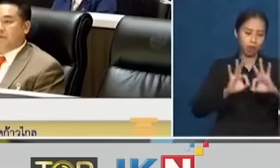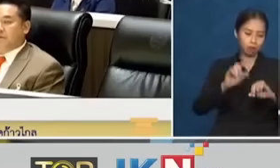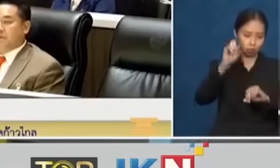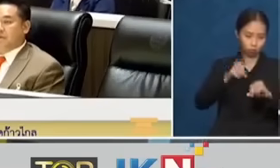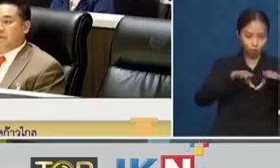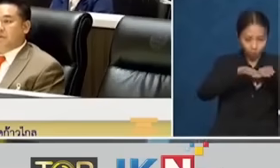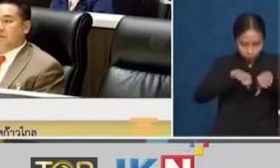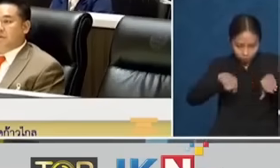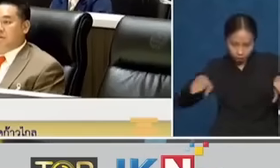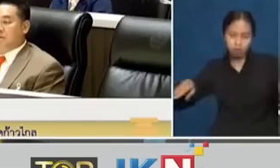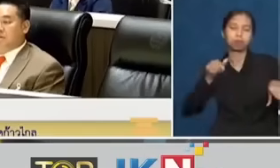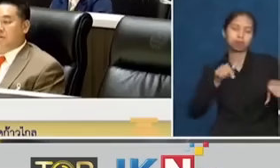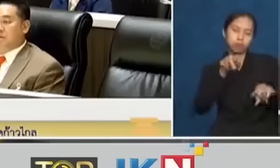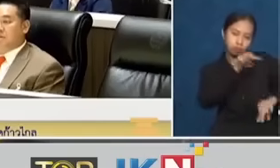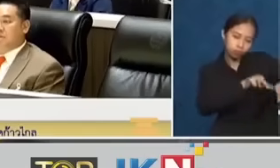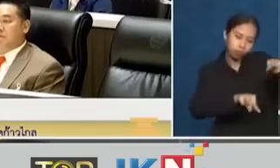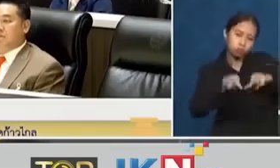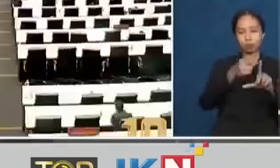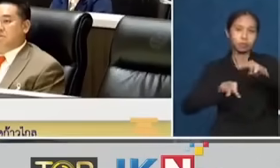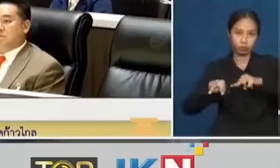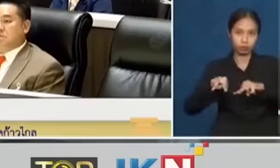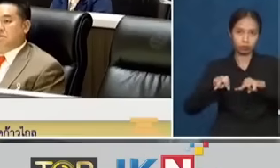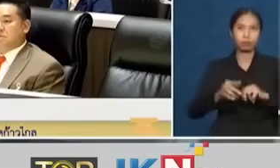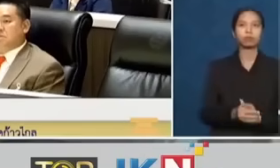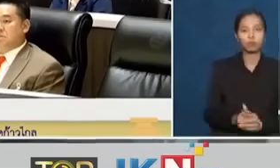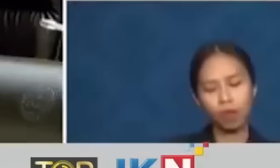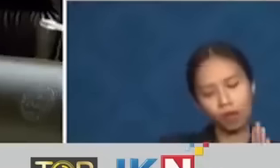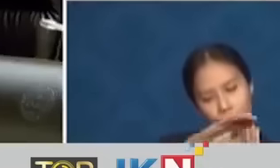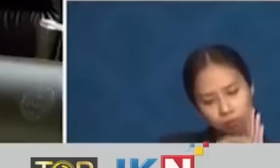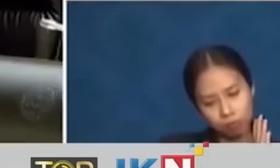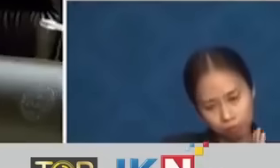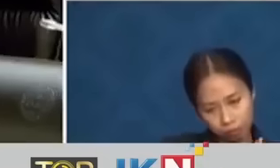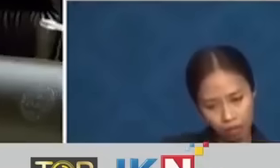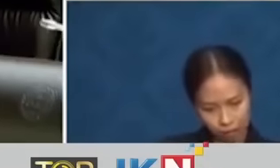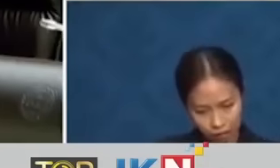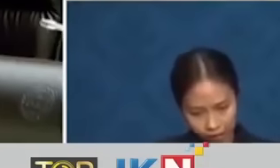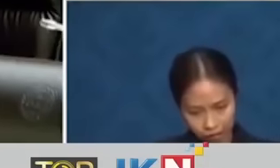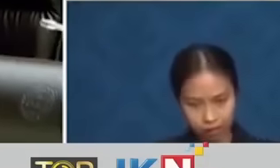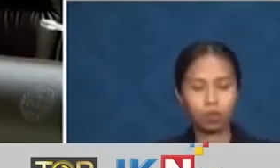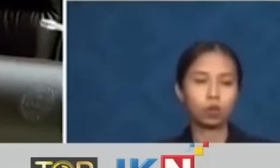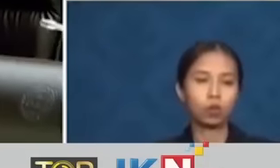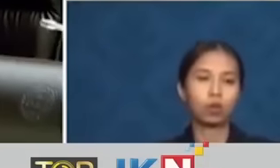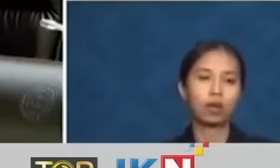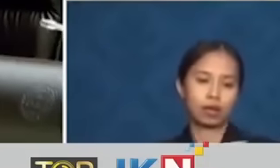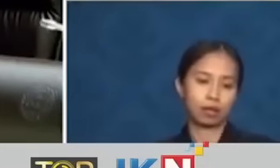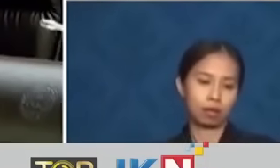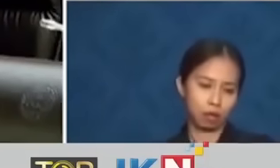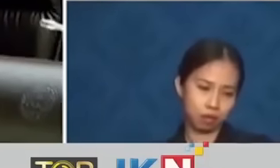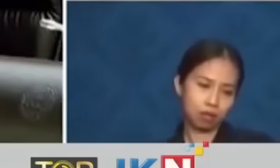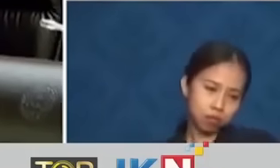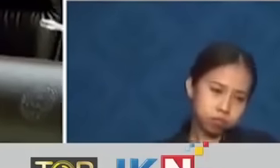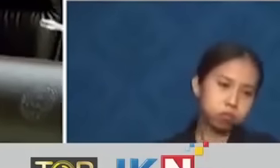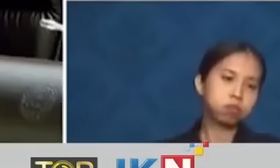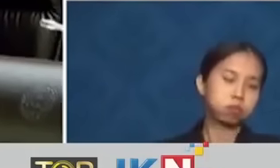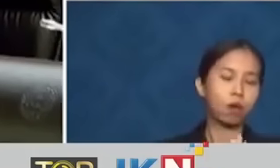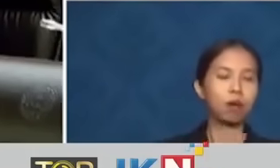กระบวนการตามปกติและต้องยืนยันว่าเป็นเรื่องไม่ถูกต้องกระบวนการที่ไปขัดขวางไปทำอะไรพวกนั้นนะแล้ววิโรจน์บางช่วงบางตอ